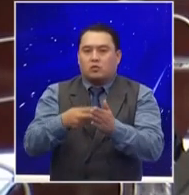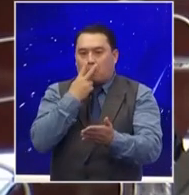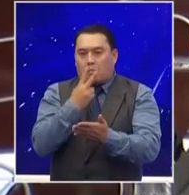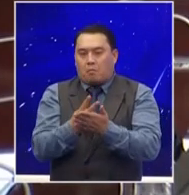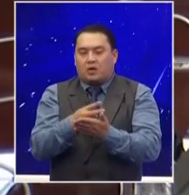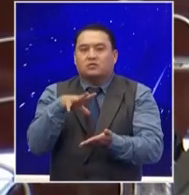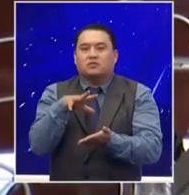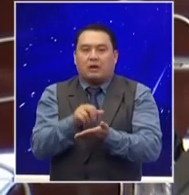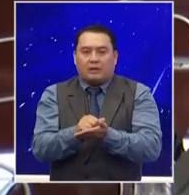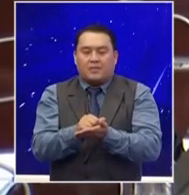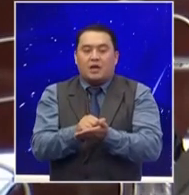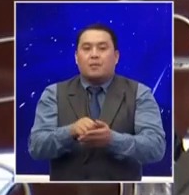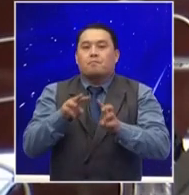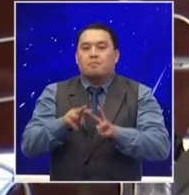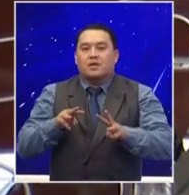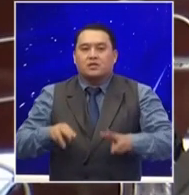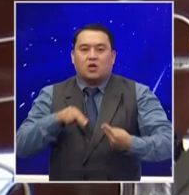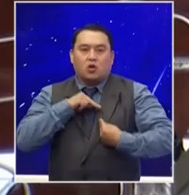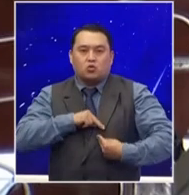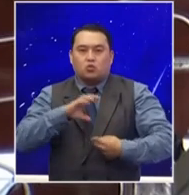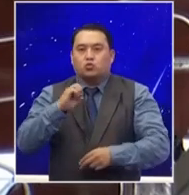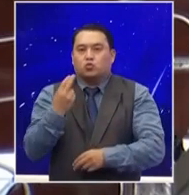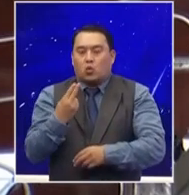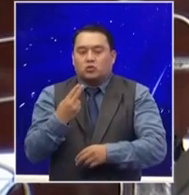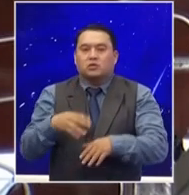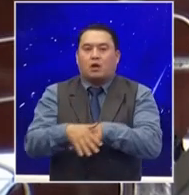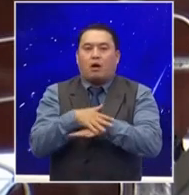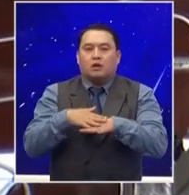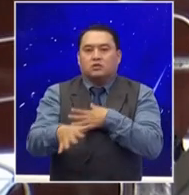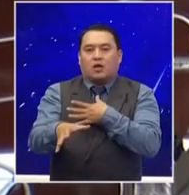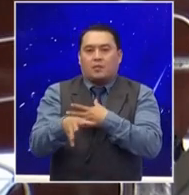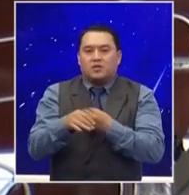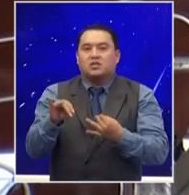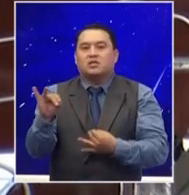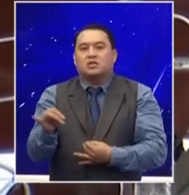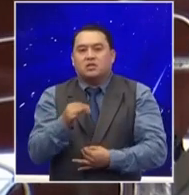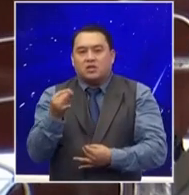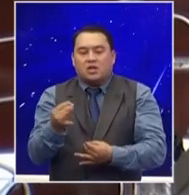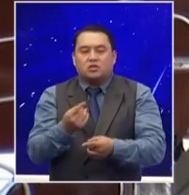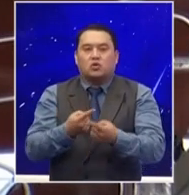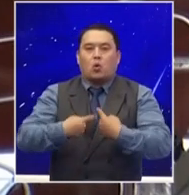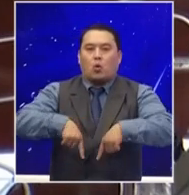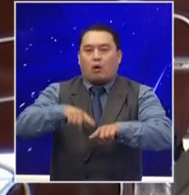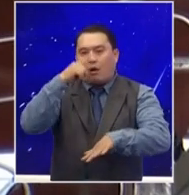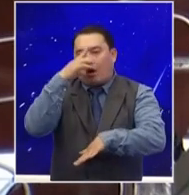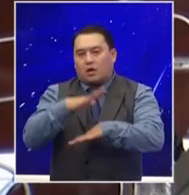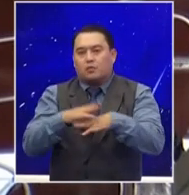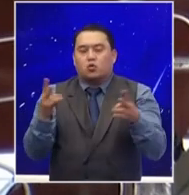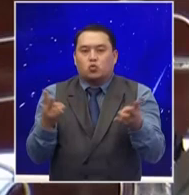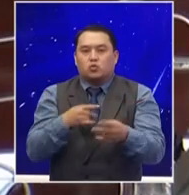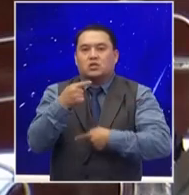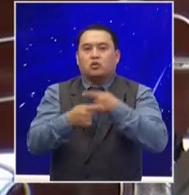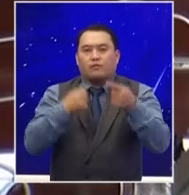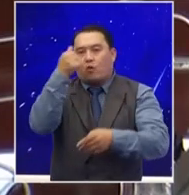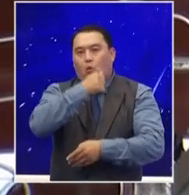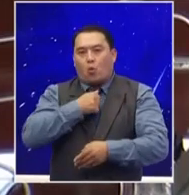показателей дорожной карты. Также Министерству труда и социальной защиты населения совместно с заинтересованными госорганами и акиматами необходимо до конца